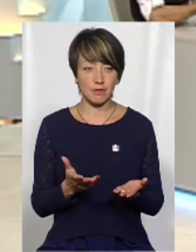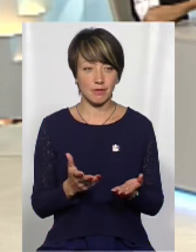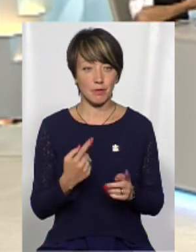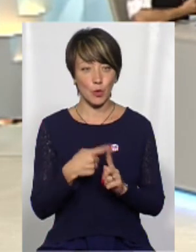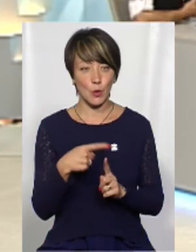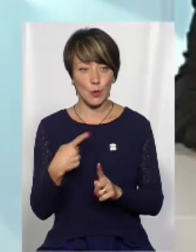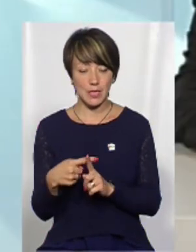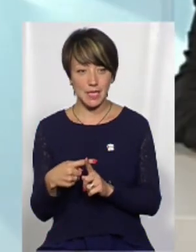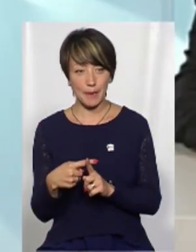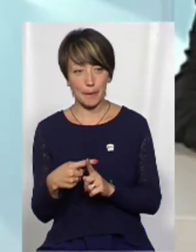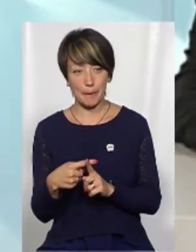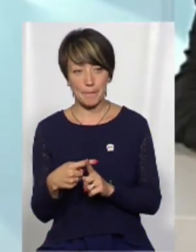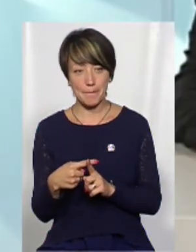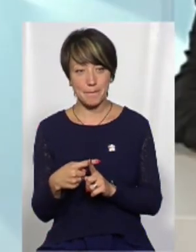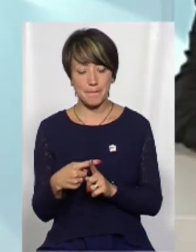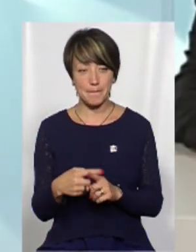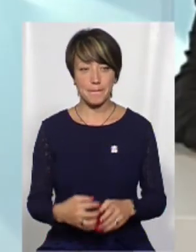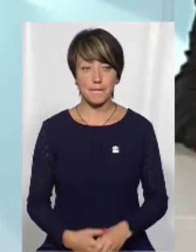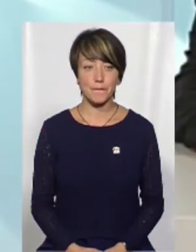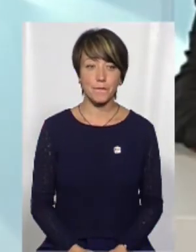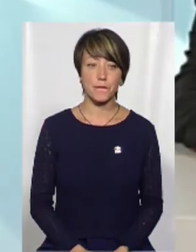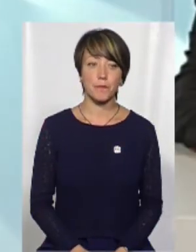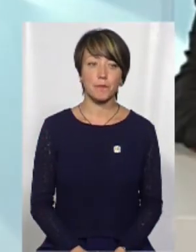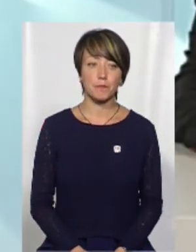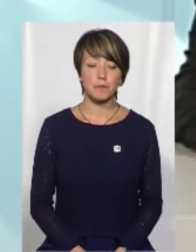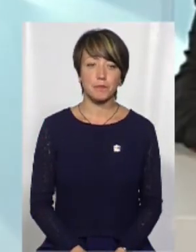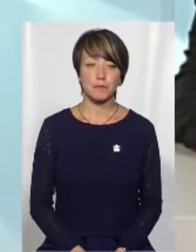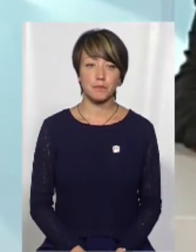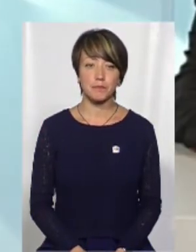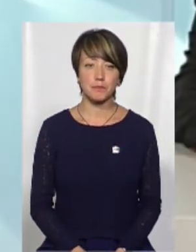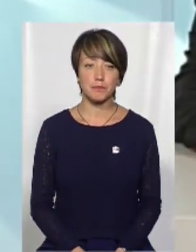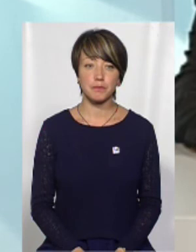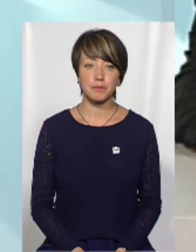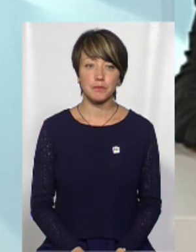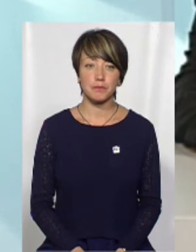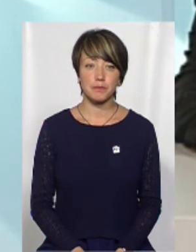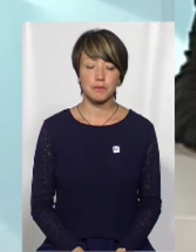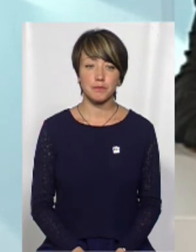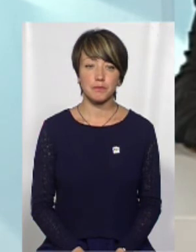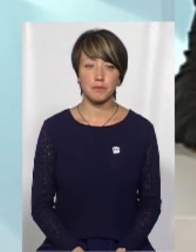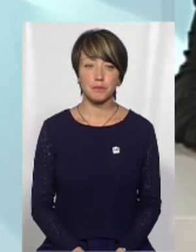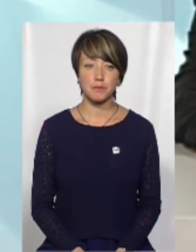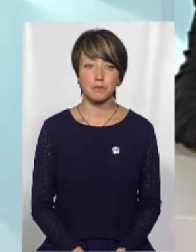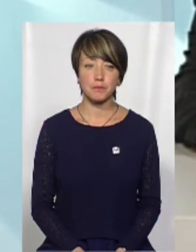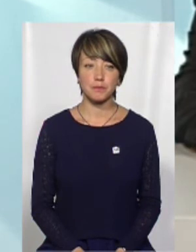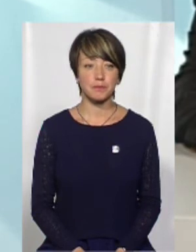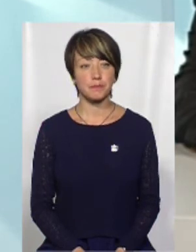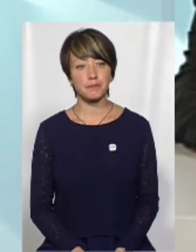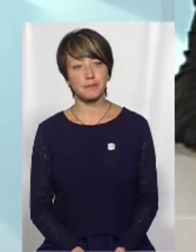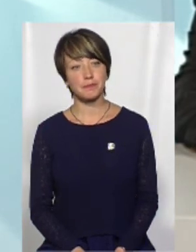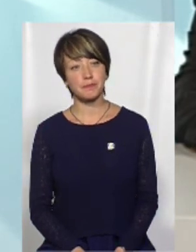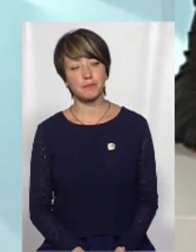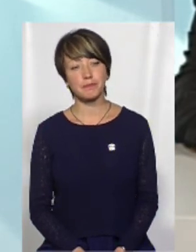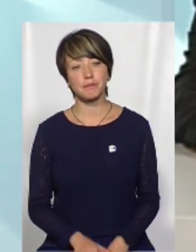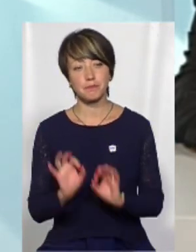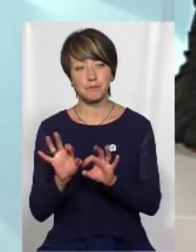плюси? Pourriez-vous nous expliquer les particularités de gérer le business dans